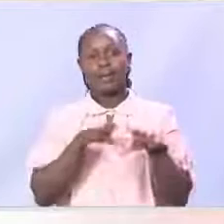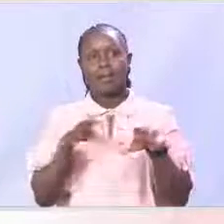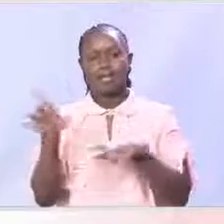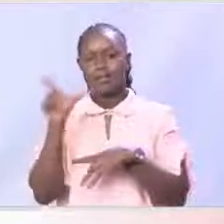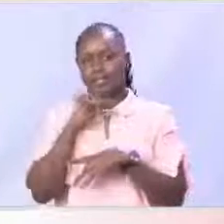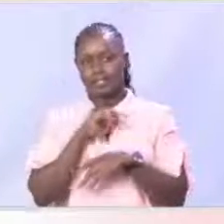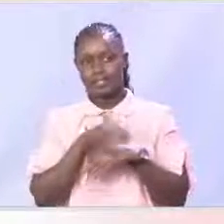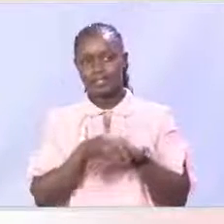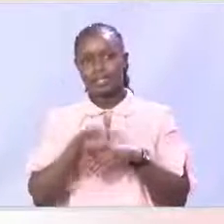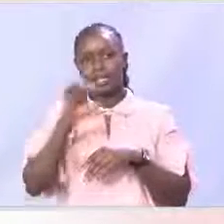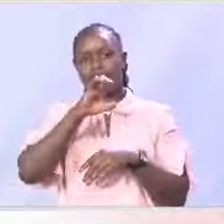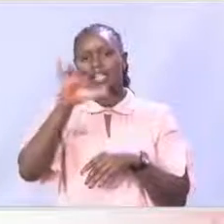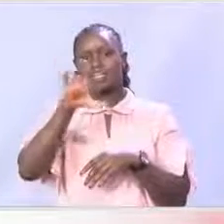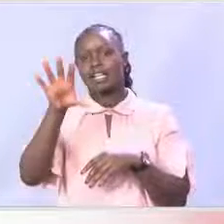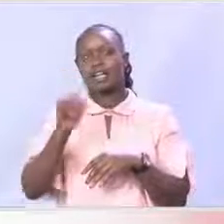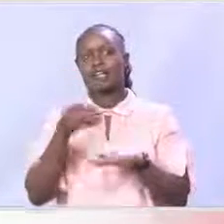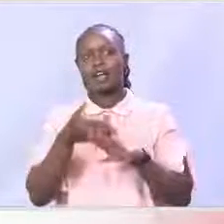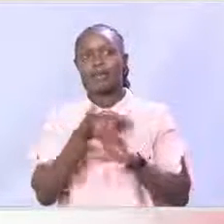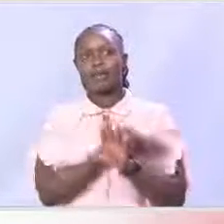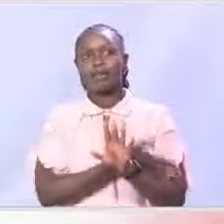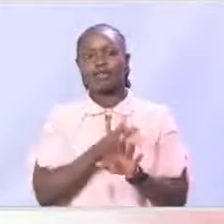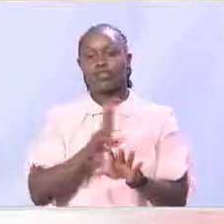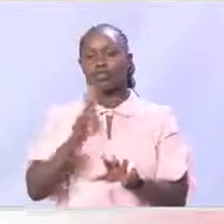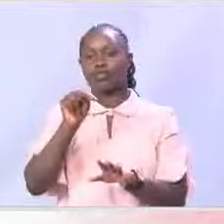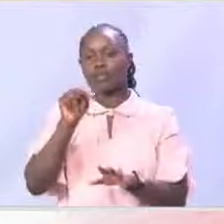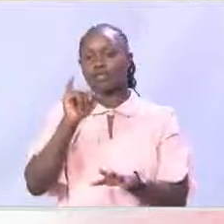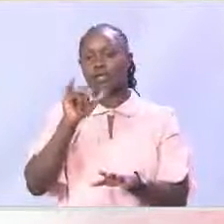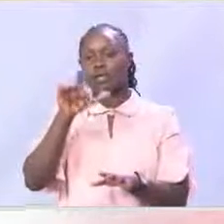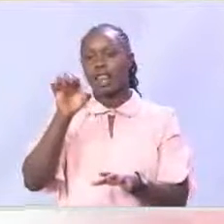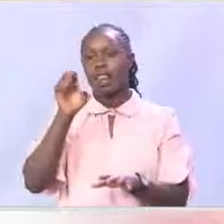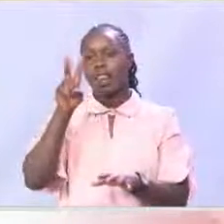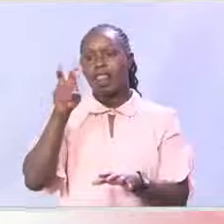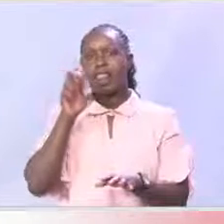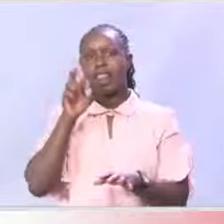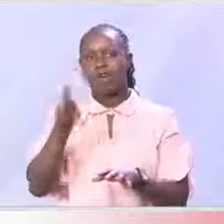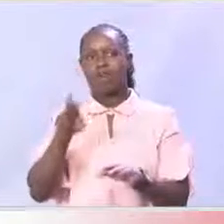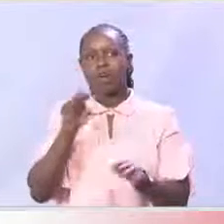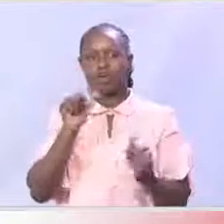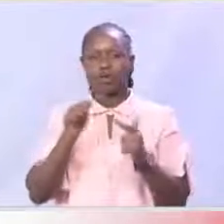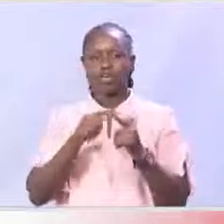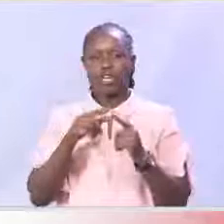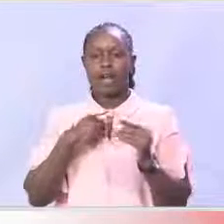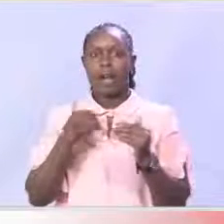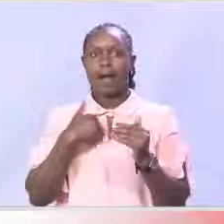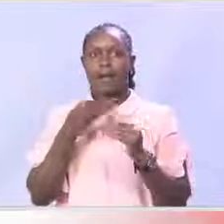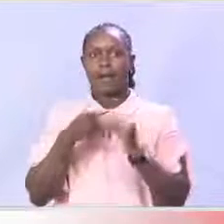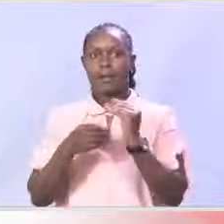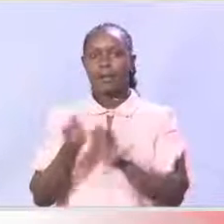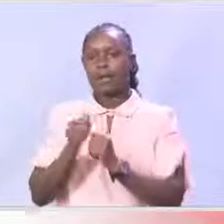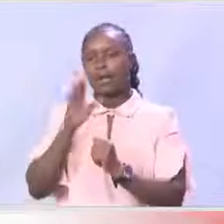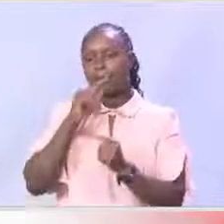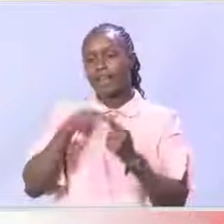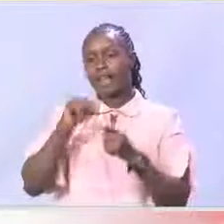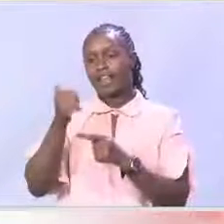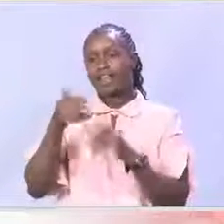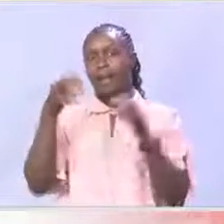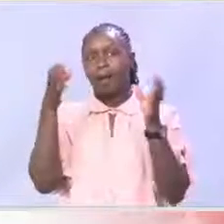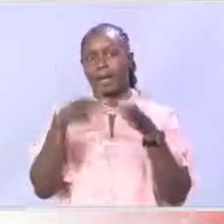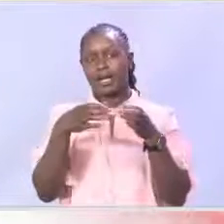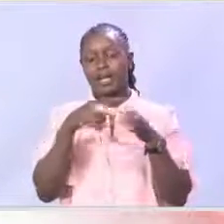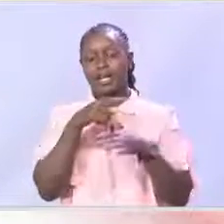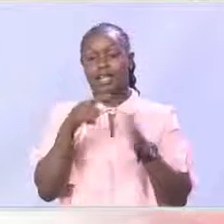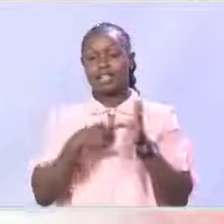African, ile ilikuwa inaitwa Unilever East African Industries, ambayo imenunuliwa na kampuni hivi karibuni. Wanatoa